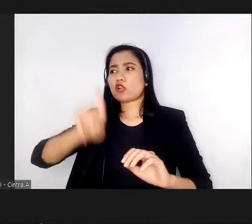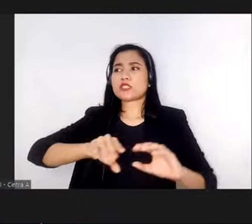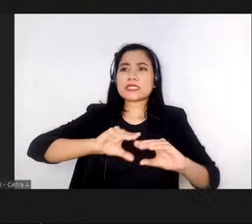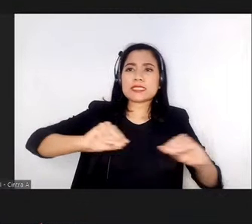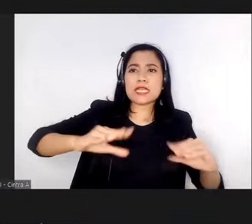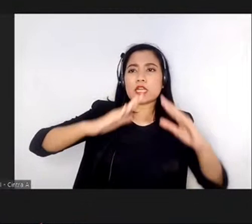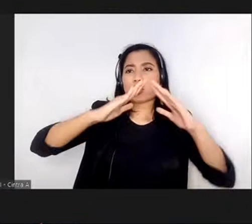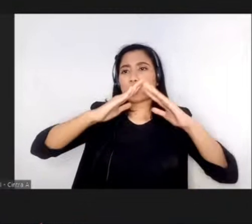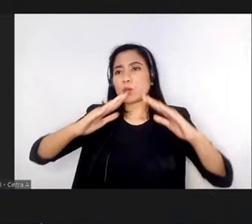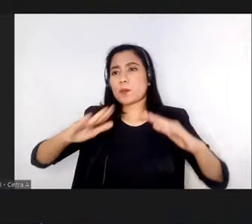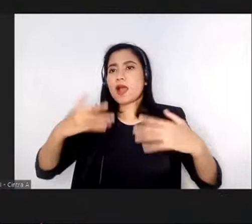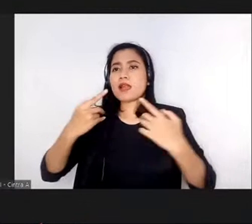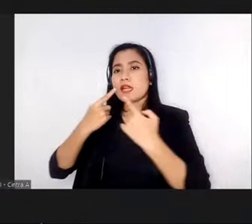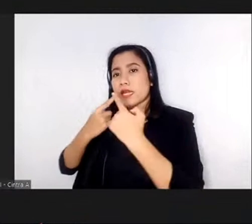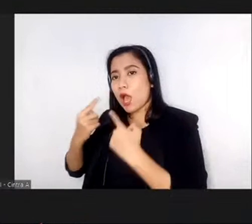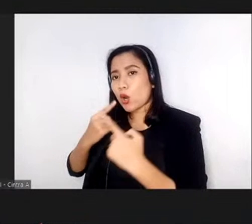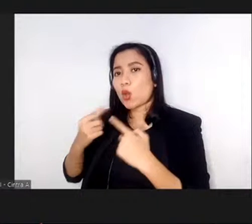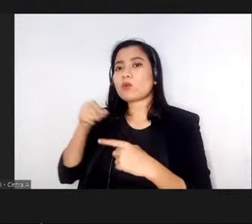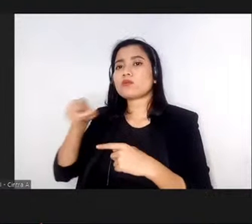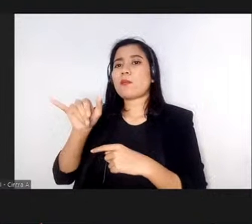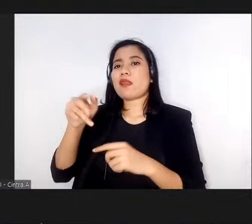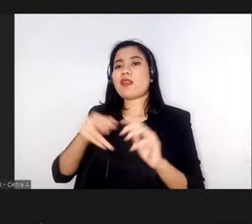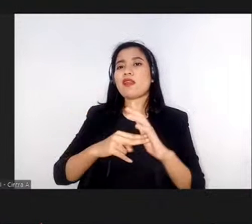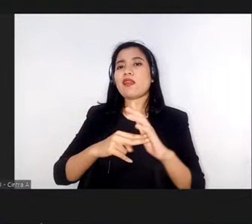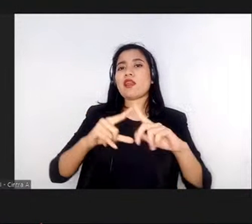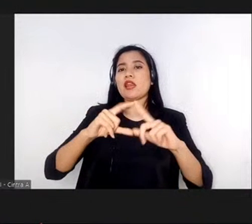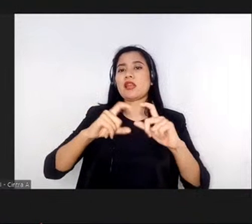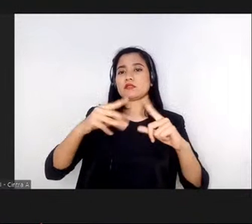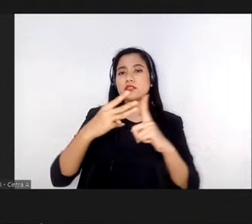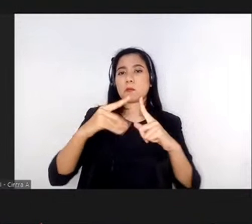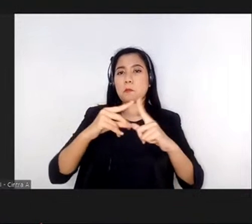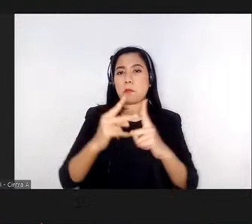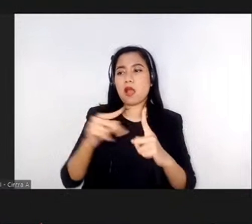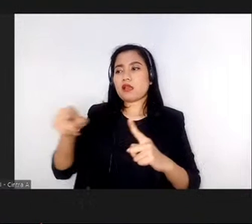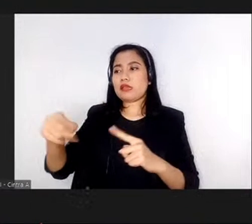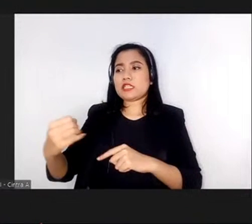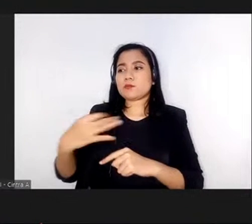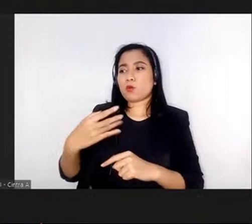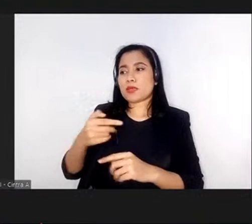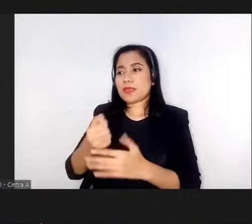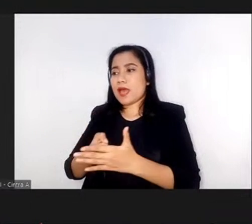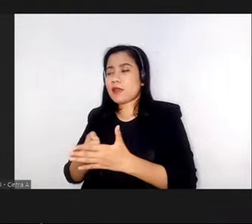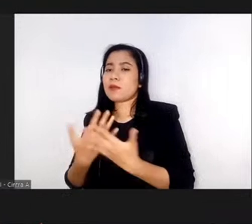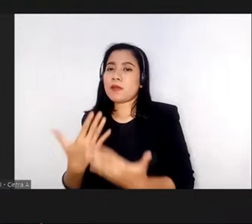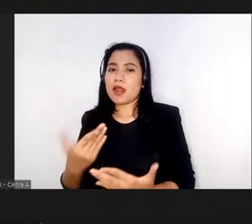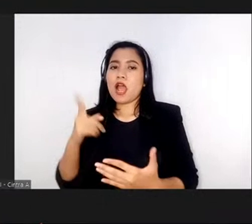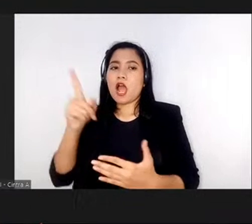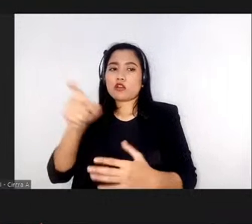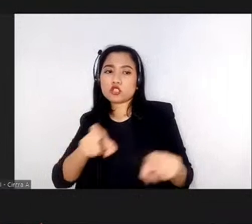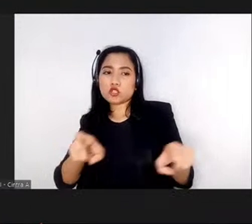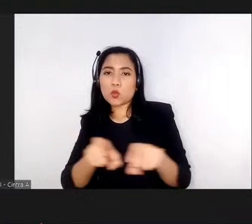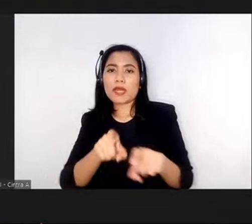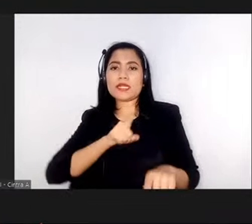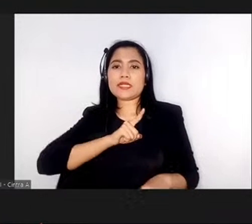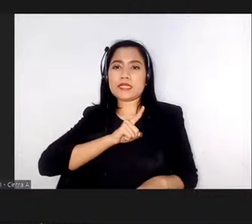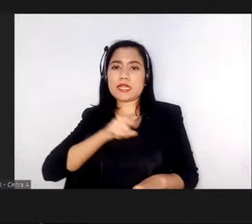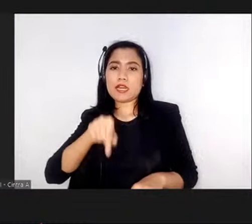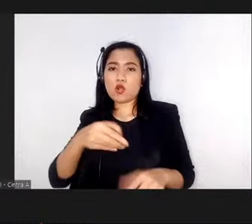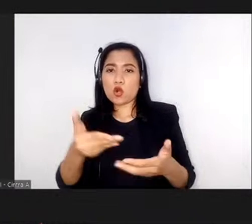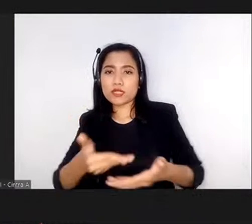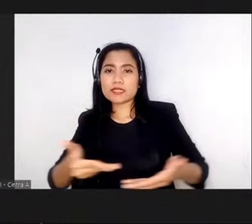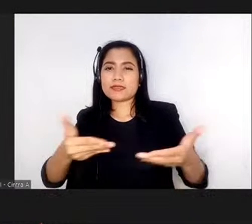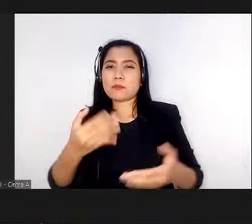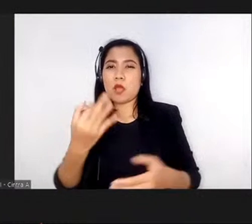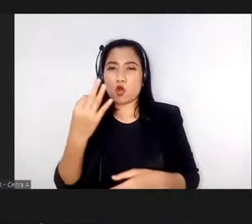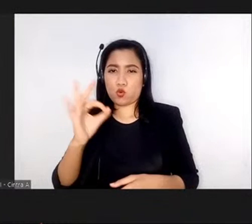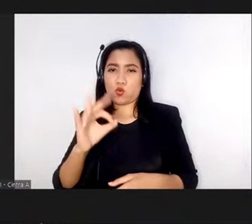dengan nasabah kami bagaimana mereka bisa merespon tantangan-tantangan ini dan menyesuaikan diri dengan kondisi normal yang baru sehingga mereka harus